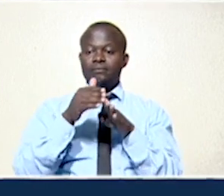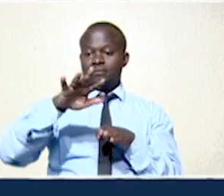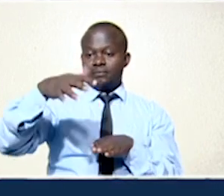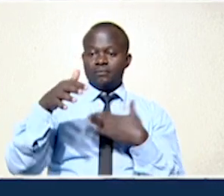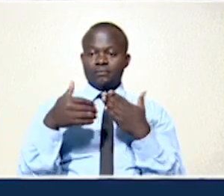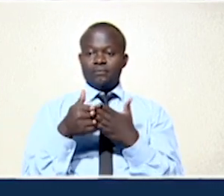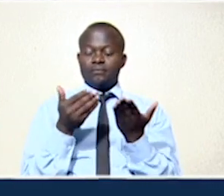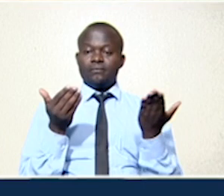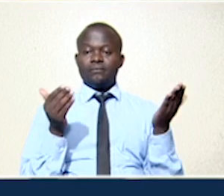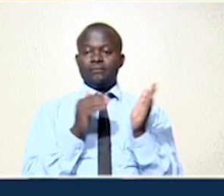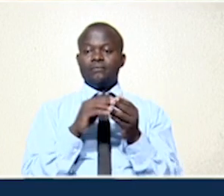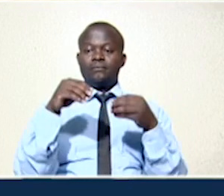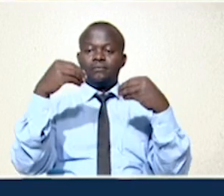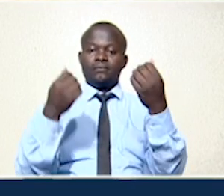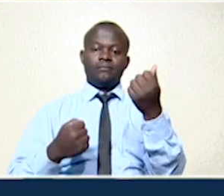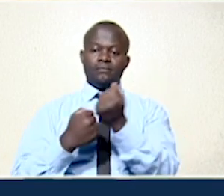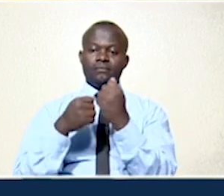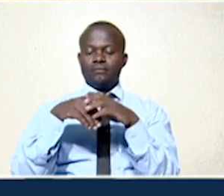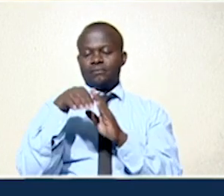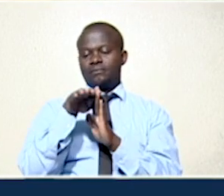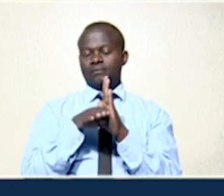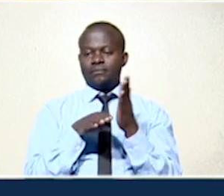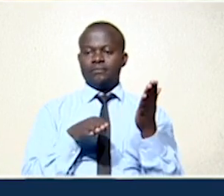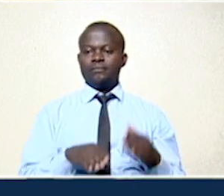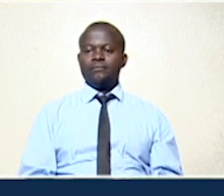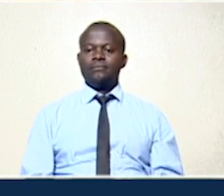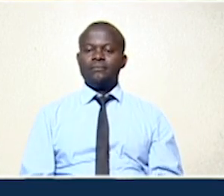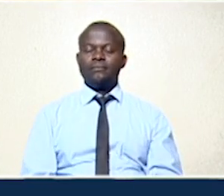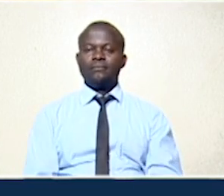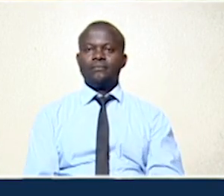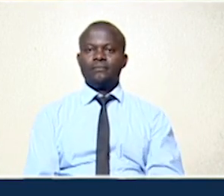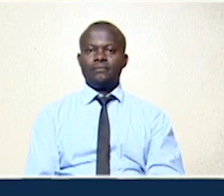abaturage no gutanga nkunganire muri iyi gahunda. Kwizera John Patrick, i Kigali.